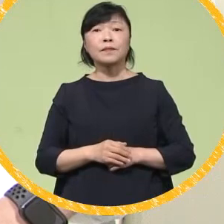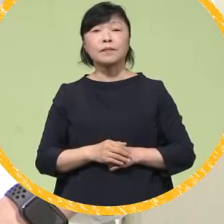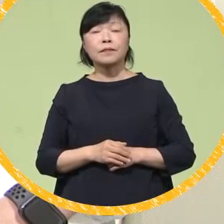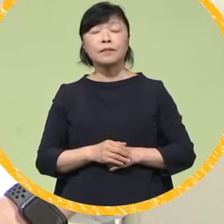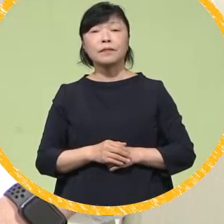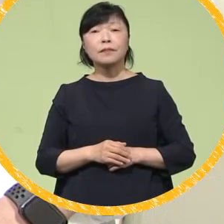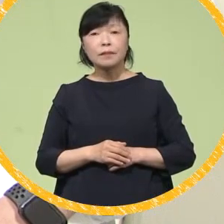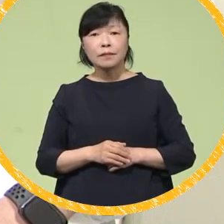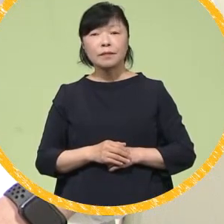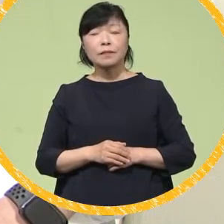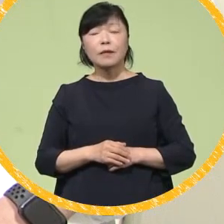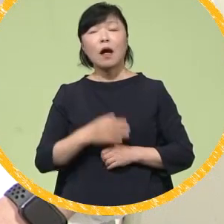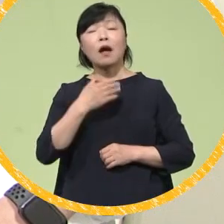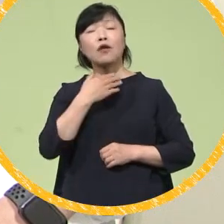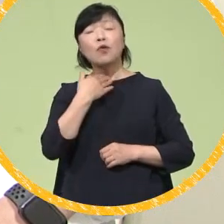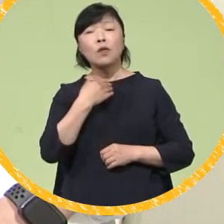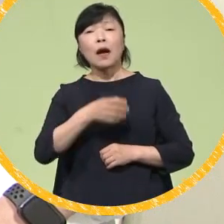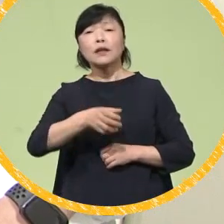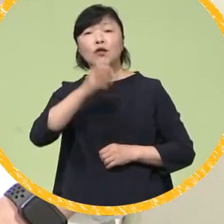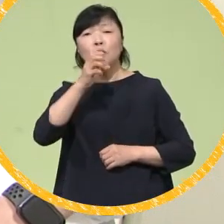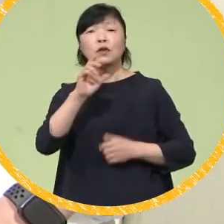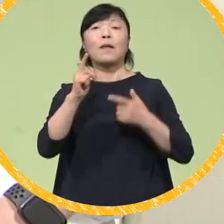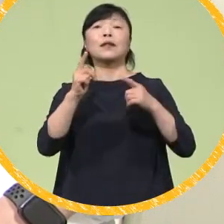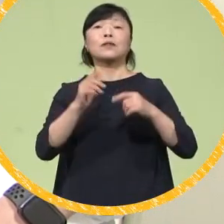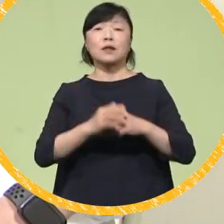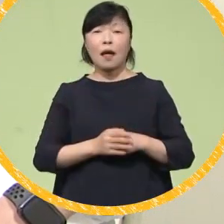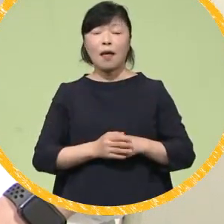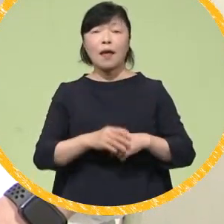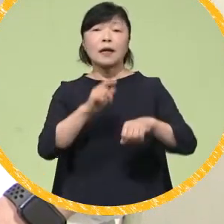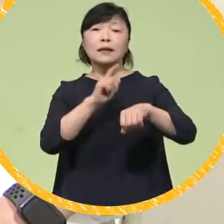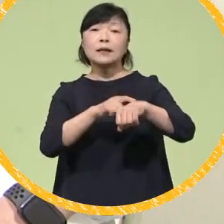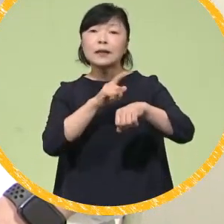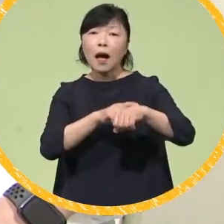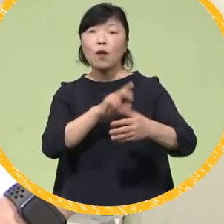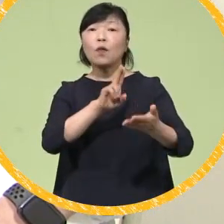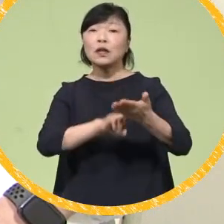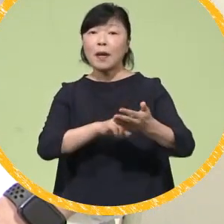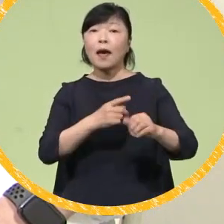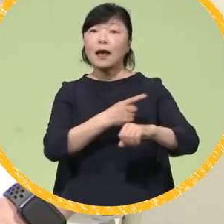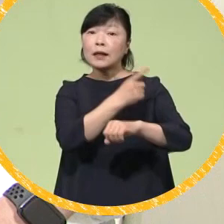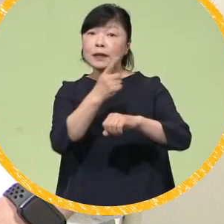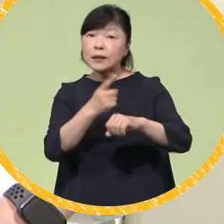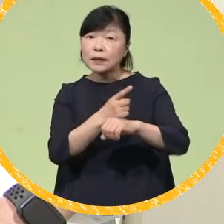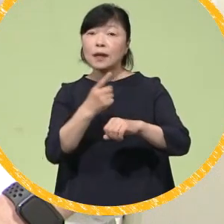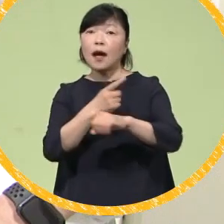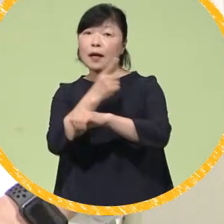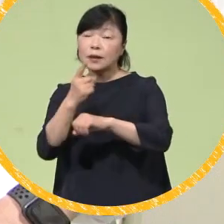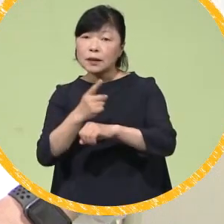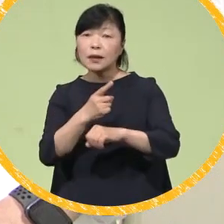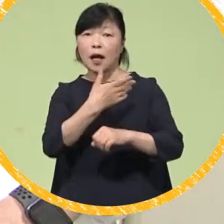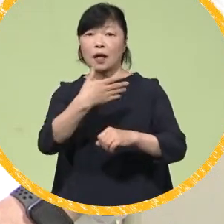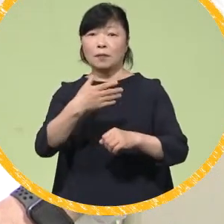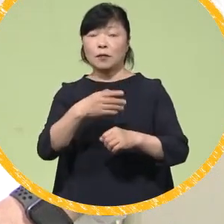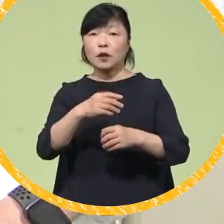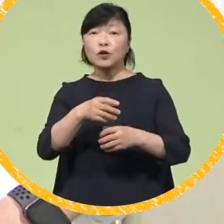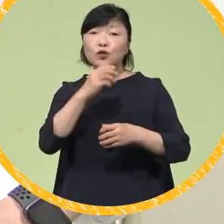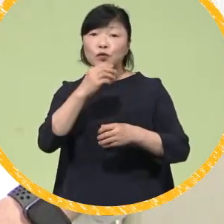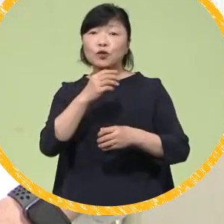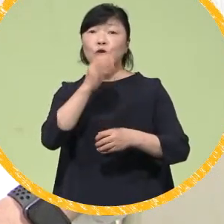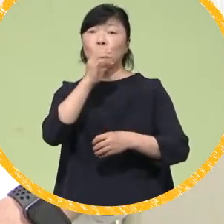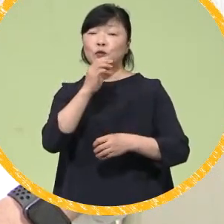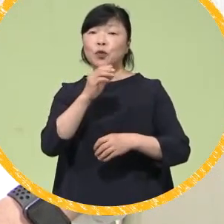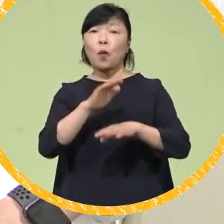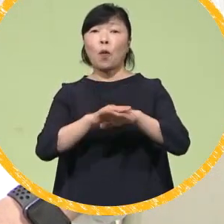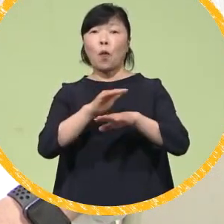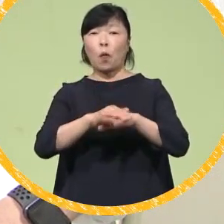もうどっちかっていうと喉が渇いたから飲むというよりは、はい、もう時間を決めて1時間おきに例えば取っていただくとか、 なるほど、 そういうふうな感